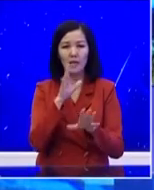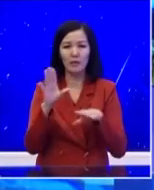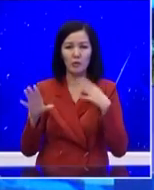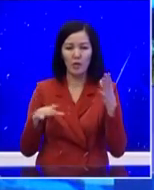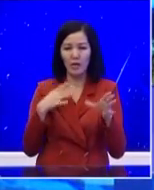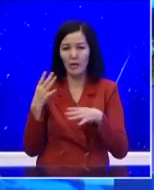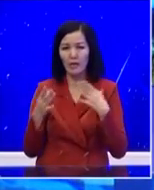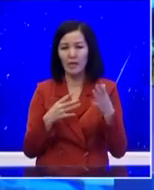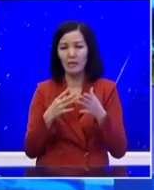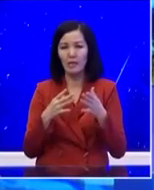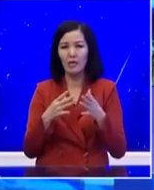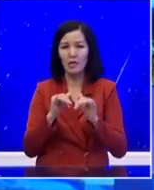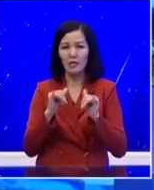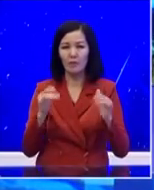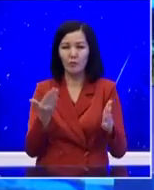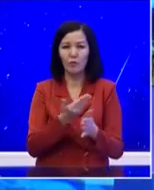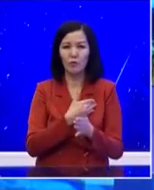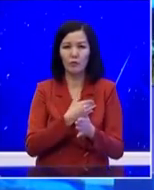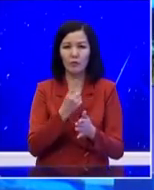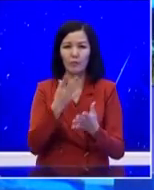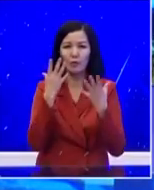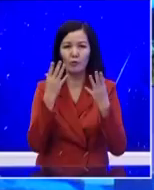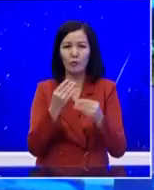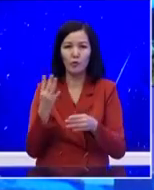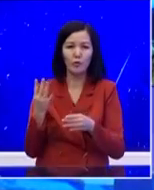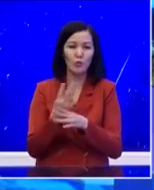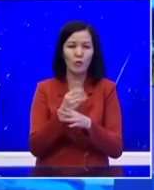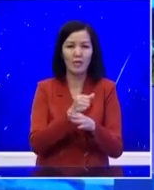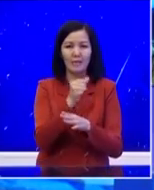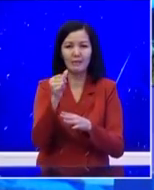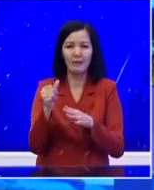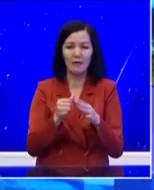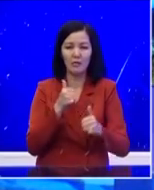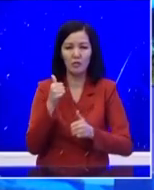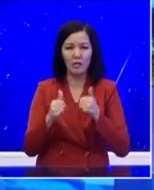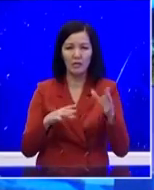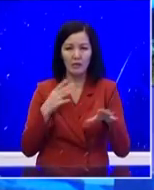бабын жоғалтып алмауды көздейді. Сондықтан күніне кем дегенде 4 сағат жаттығады.